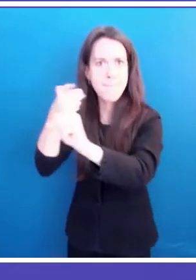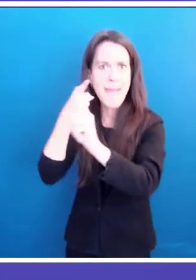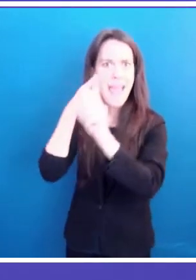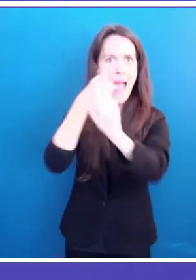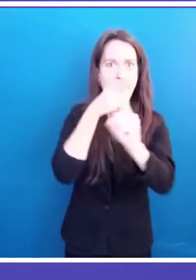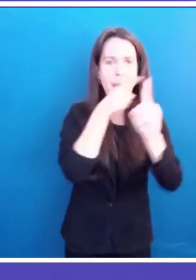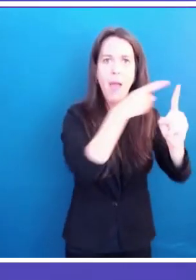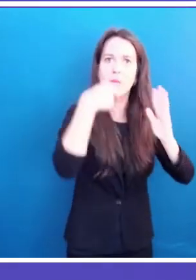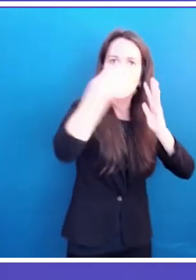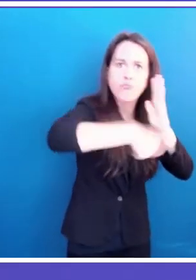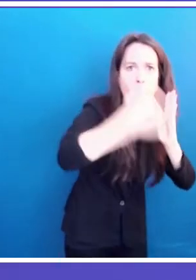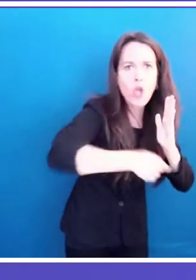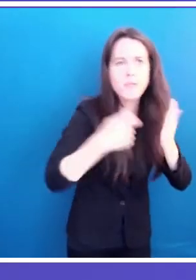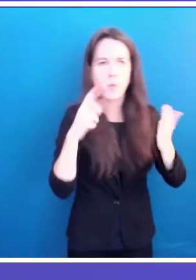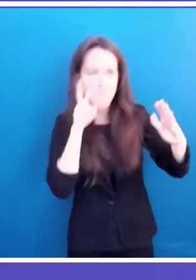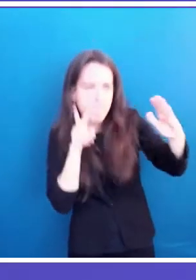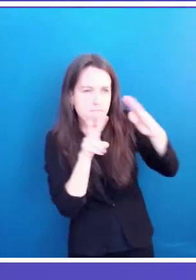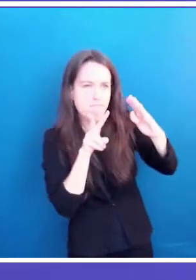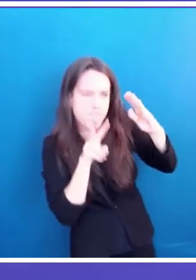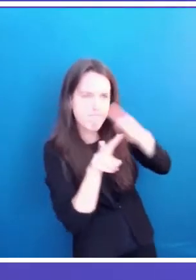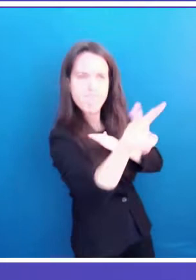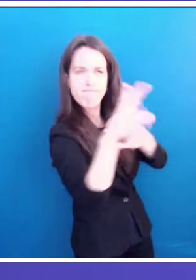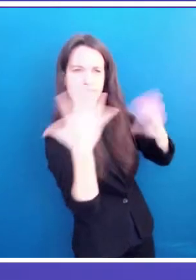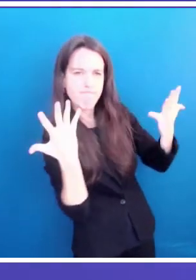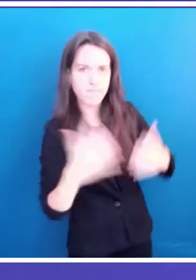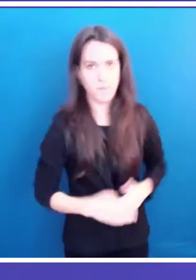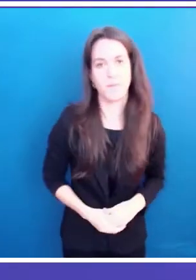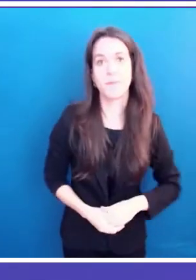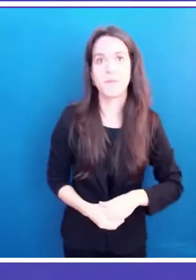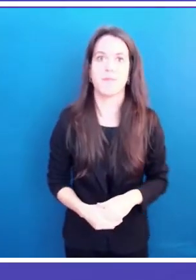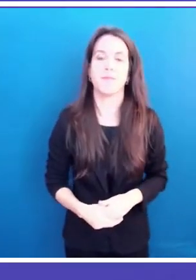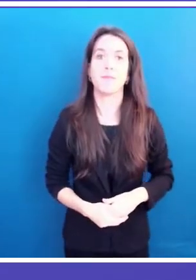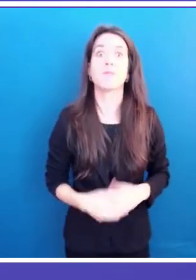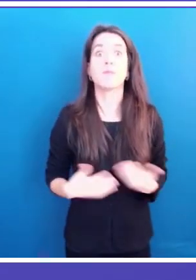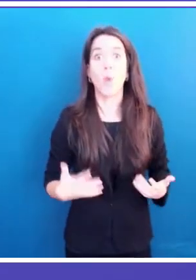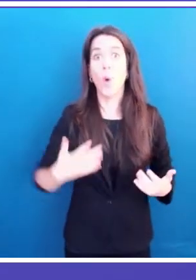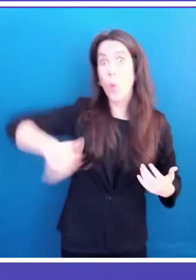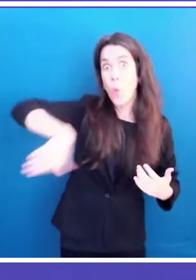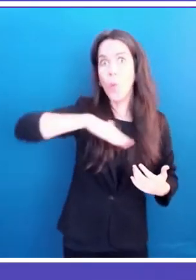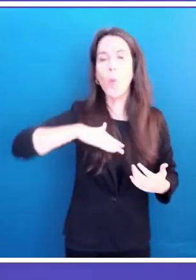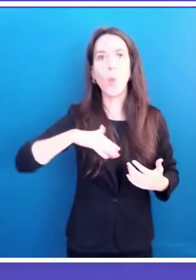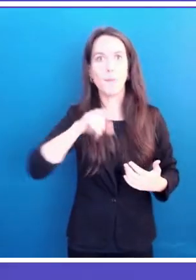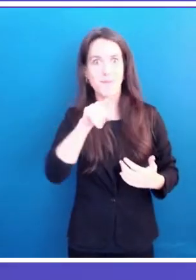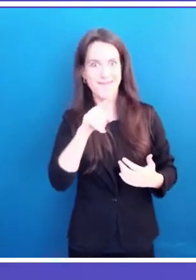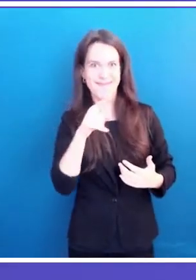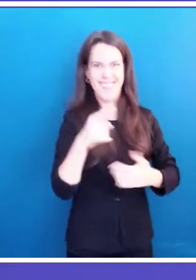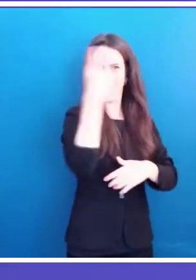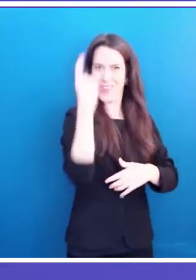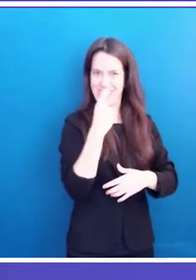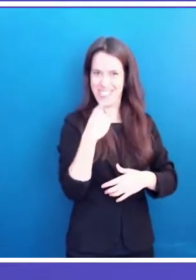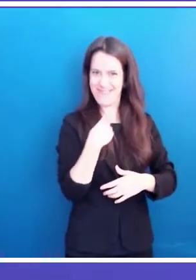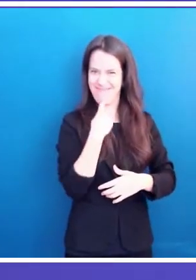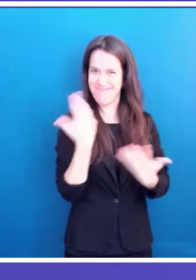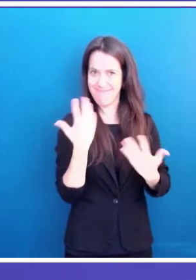ولابد من أن نشير إلى أن كافة هذه التدابير كانت تندرج ضمن مشاريع وبرامج مع أهداف على المدى القصير